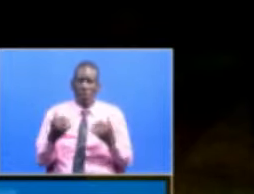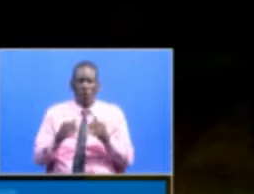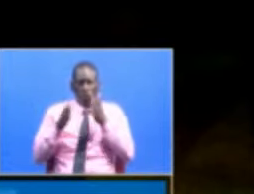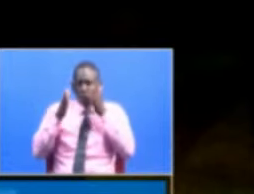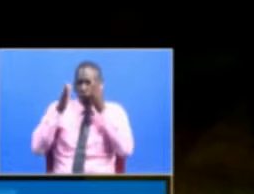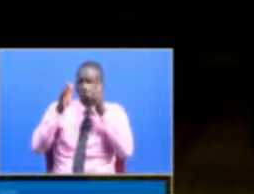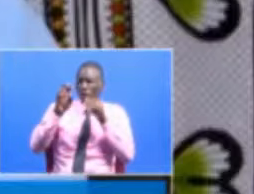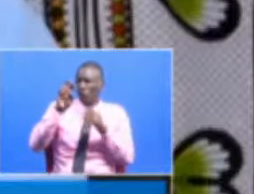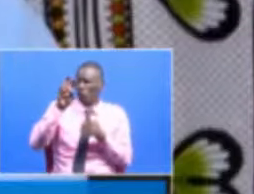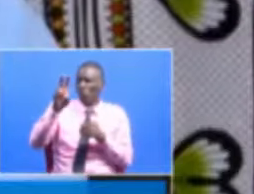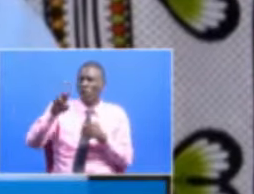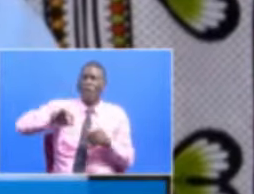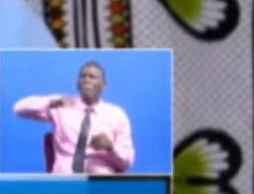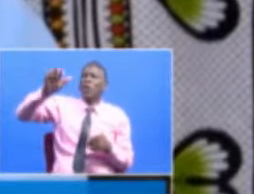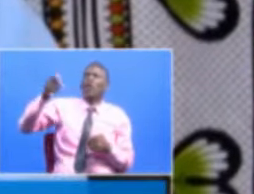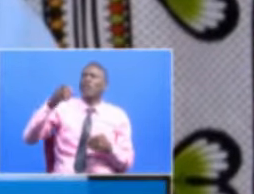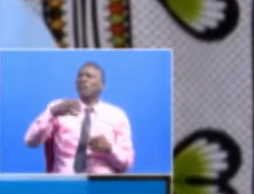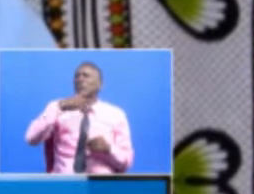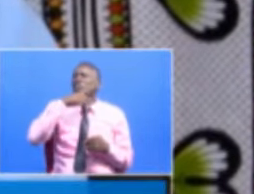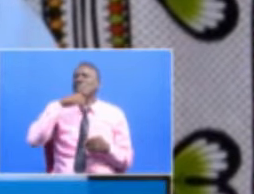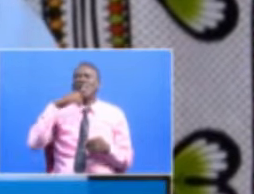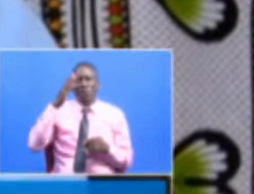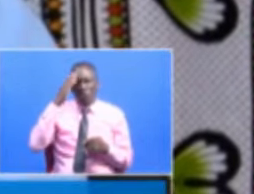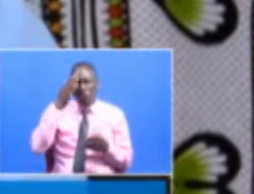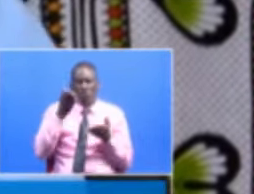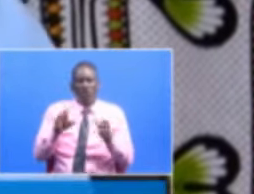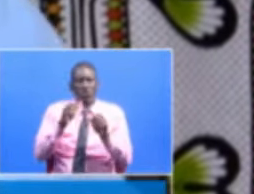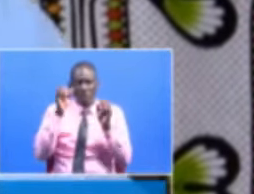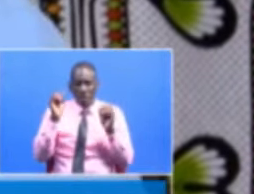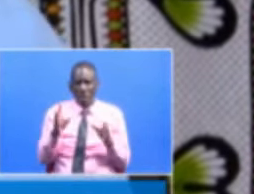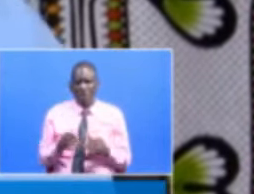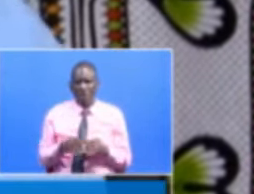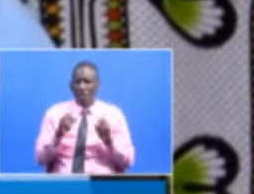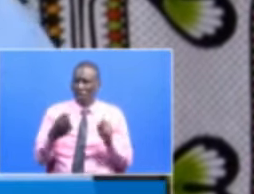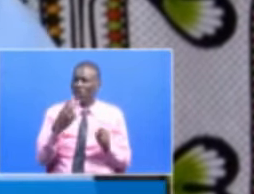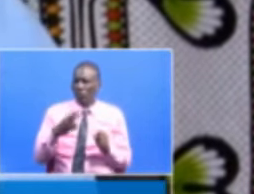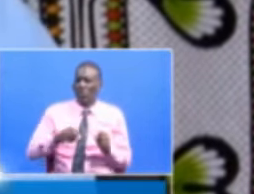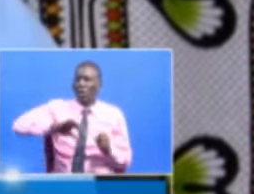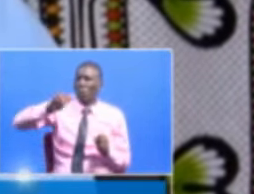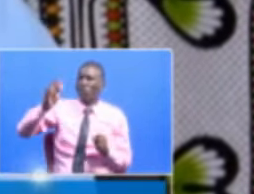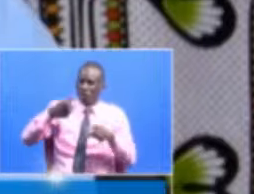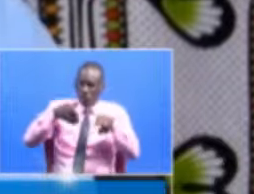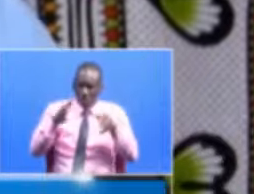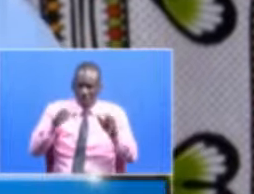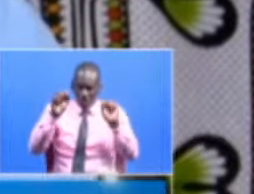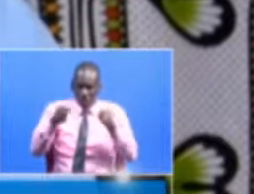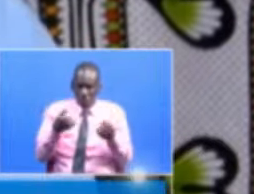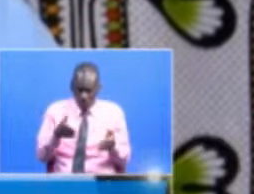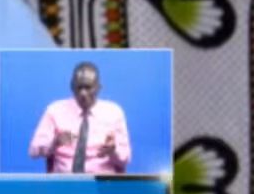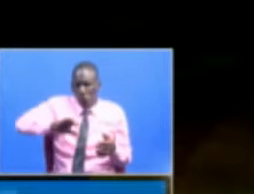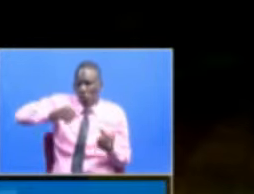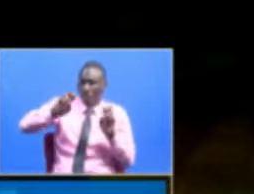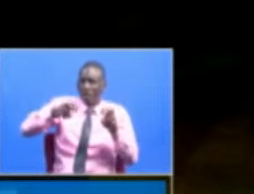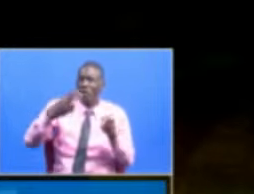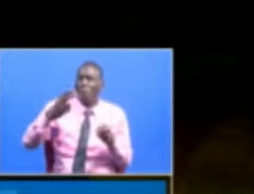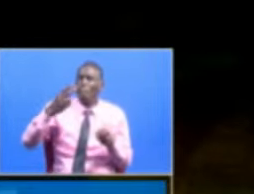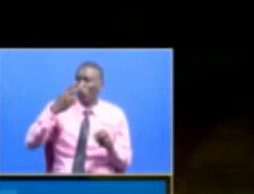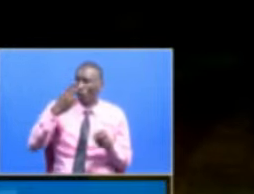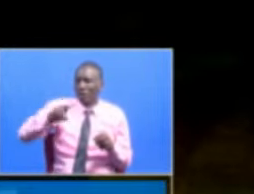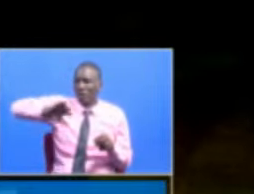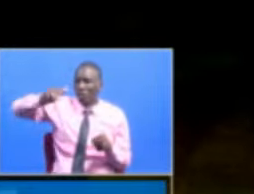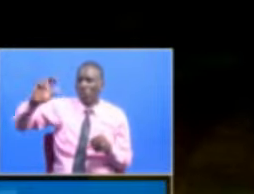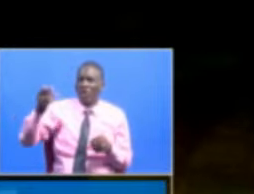Mount Kenya imekauka tunajua ni kubaya. Na unaweza kuiona kutoka hapa? Nikiwa hapa naona Mount Kenya vizuri sana na ina hata